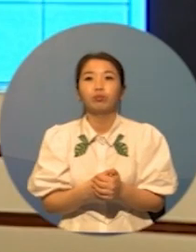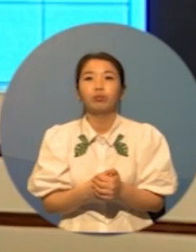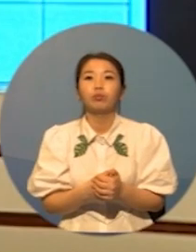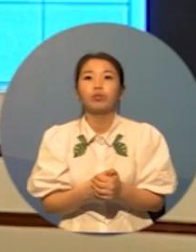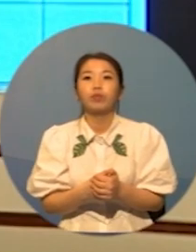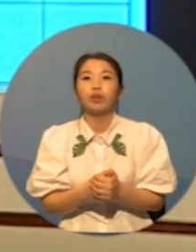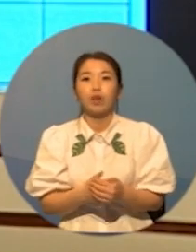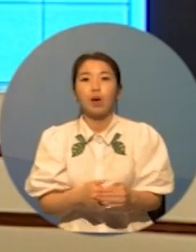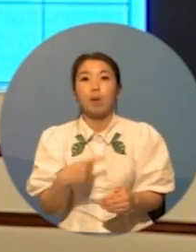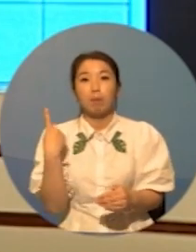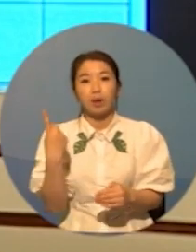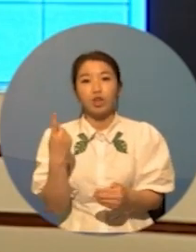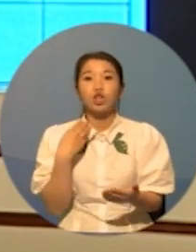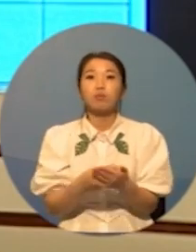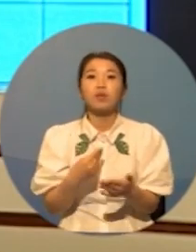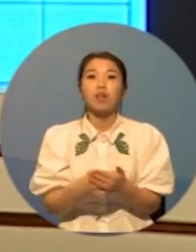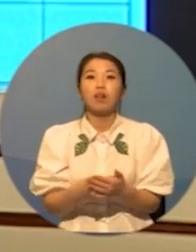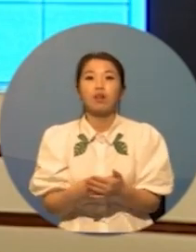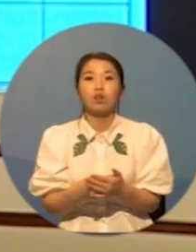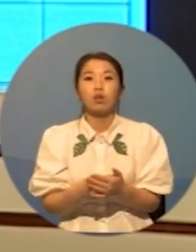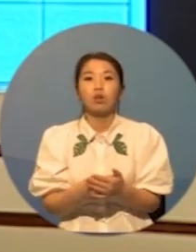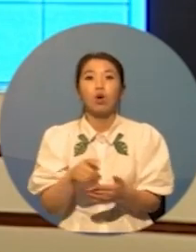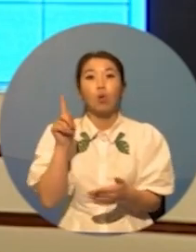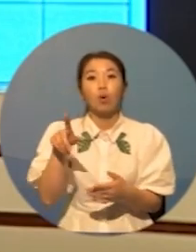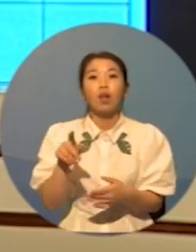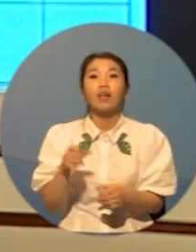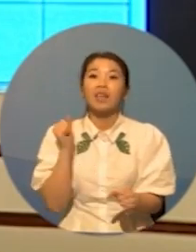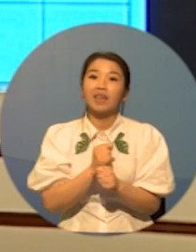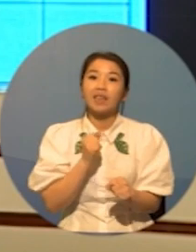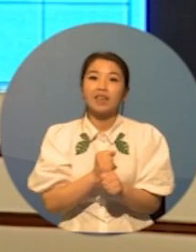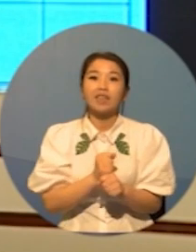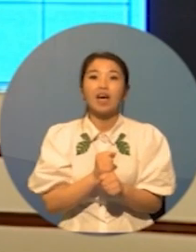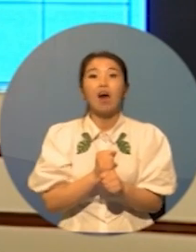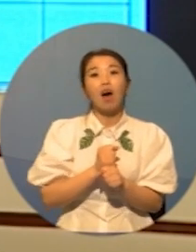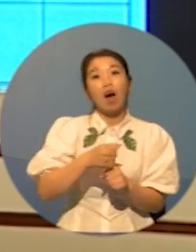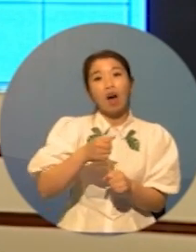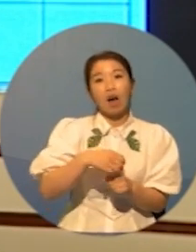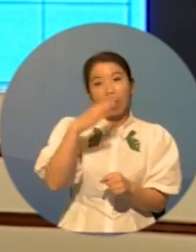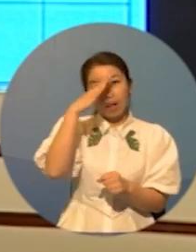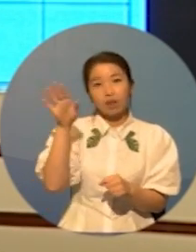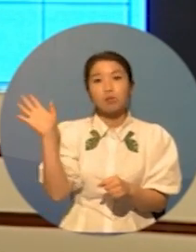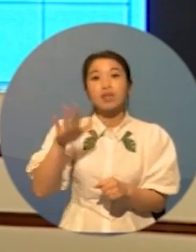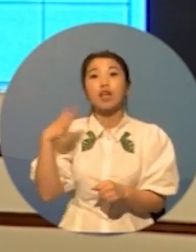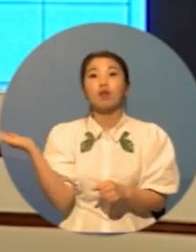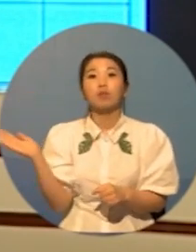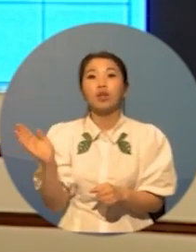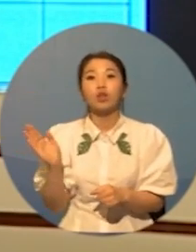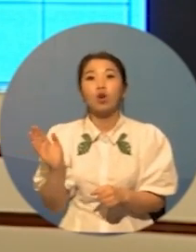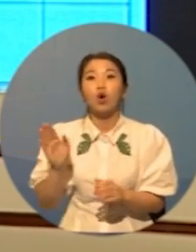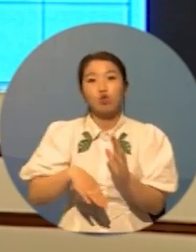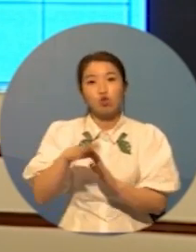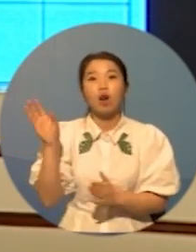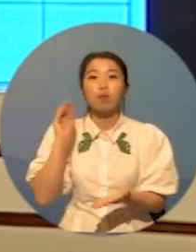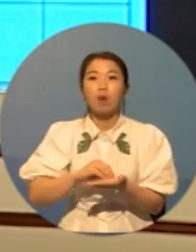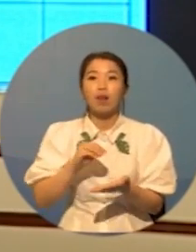Демек, бірінші мысал, олардың талабы, ұқыбы, шеберлігі халқымыз тарапынан жоғары бағаланбақта